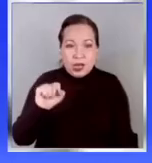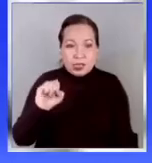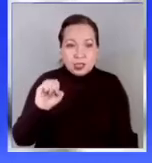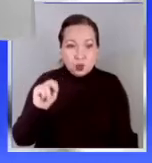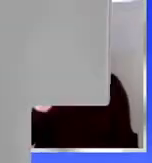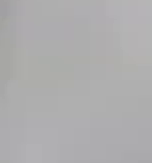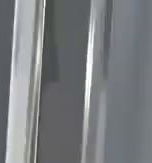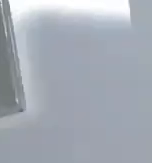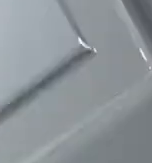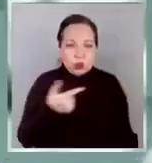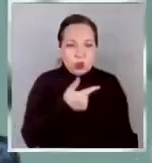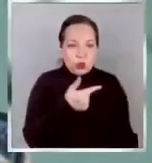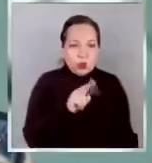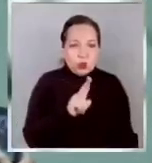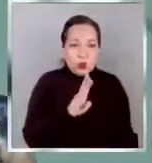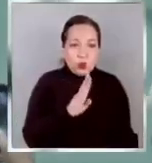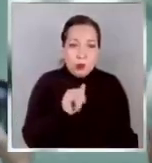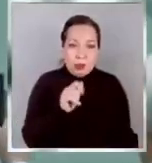Alvin.